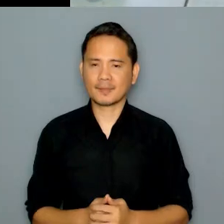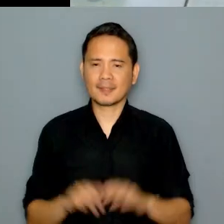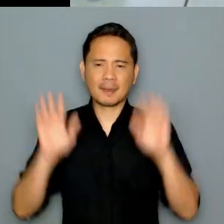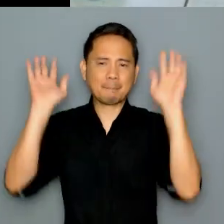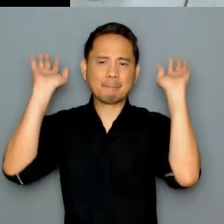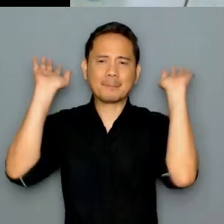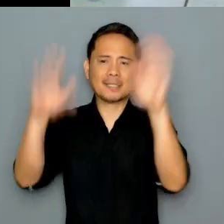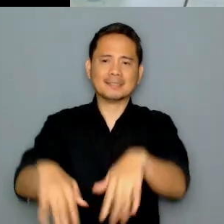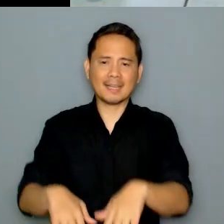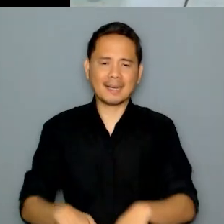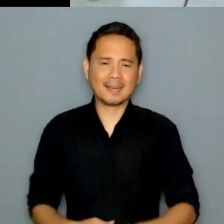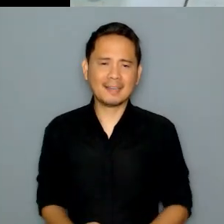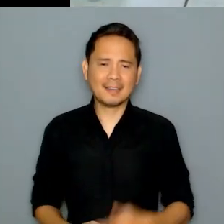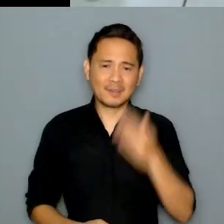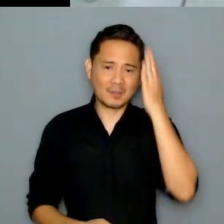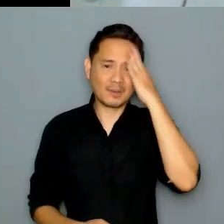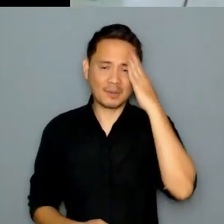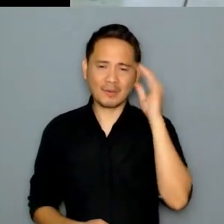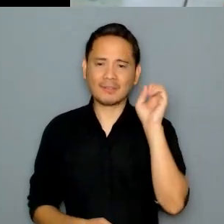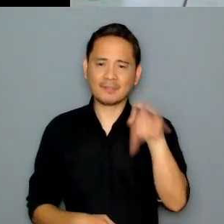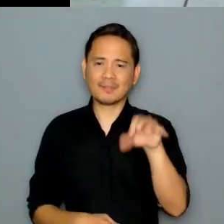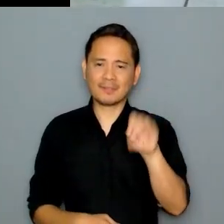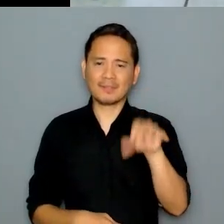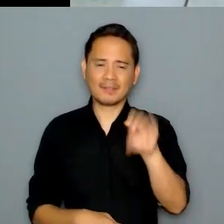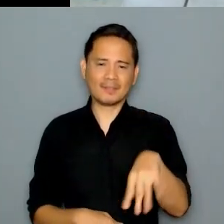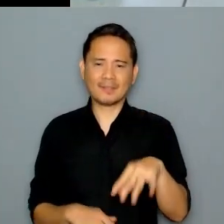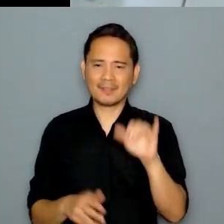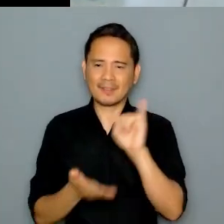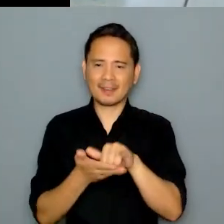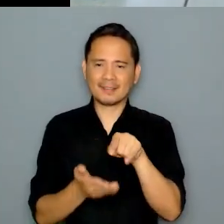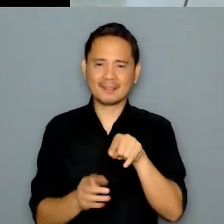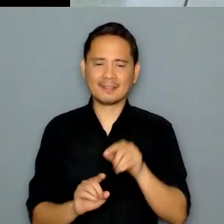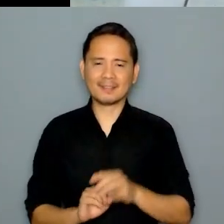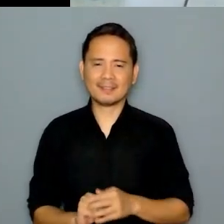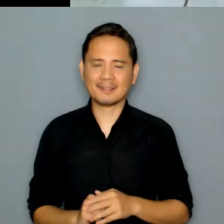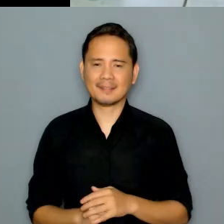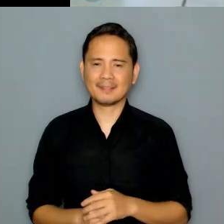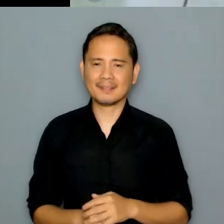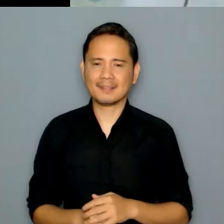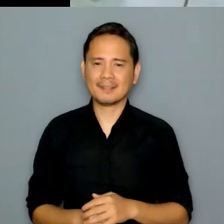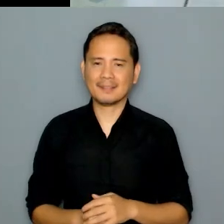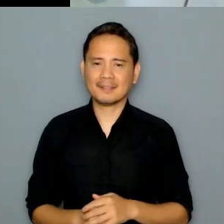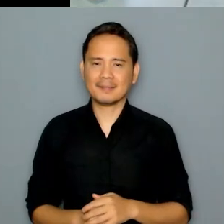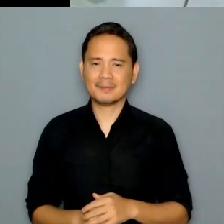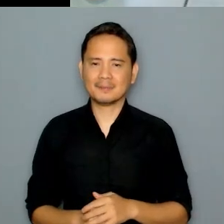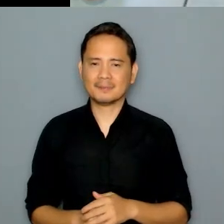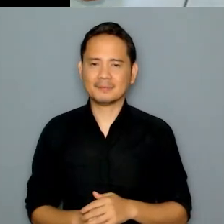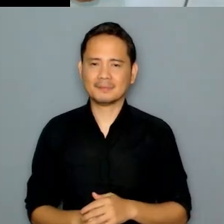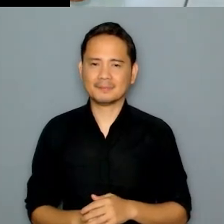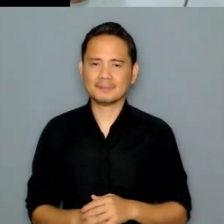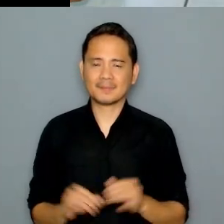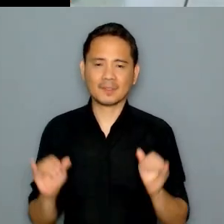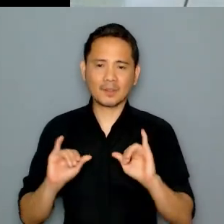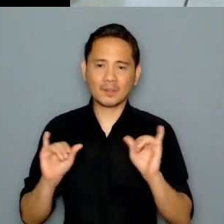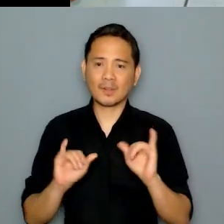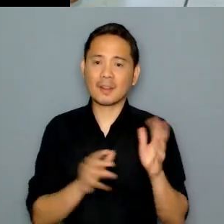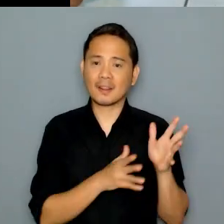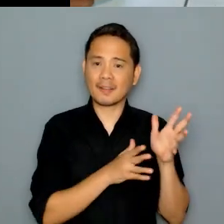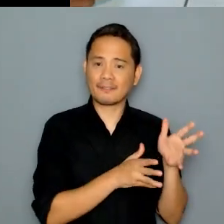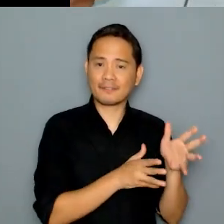itong mga katat-katat dito sa tabihan. Yung katat ko ay yung mga ano, yung mga